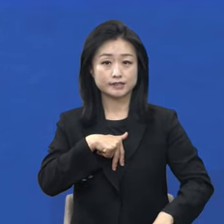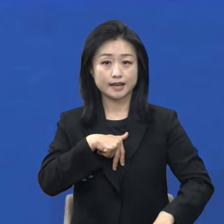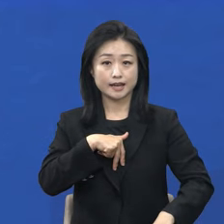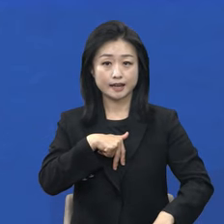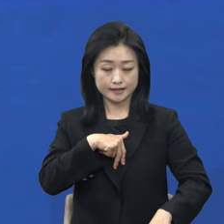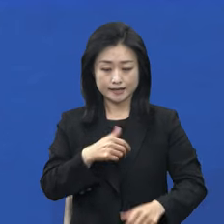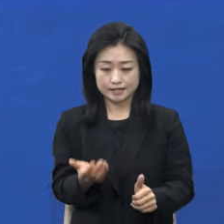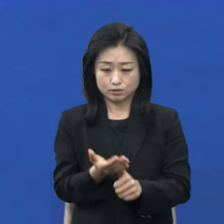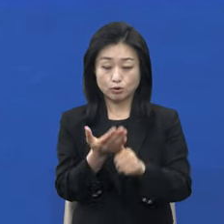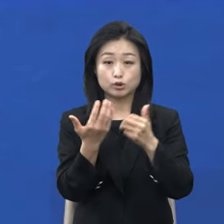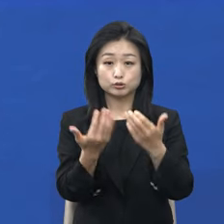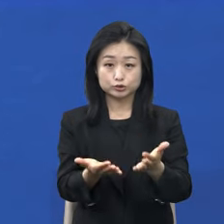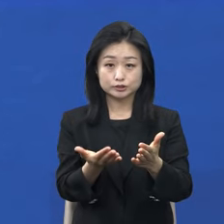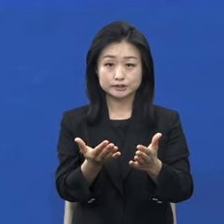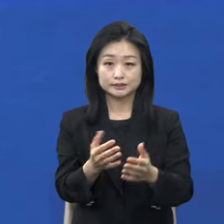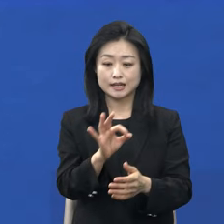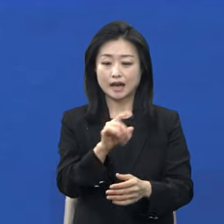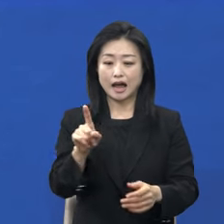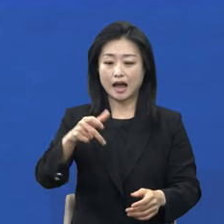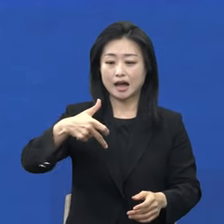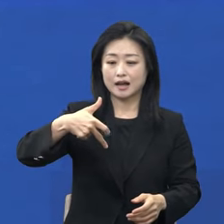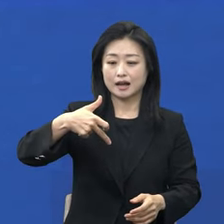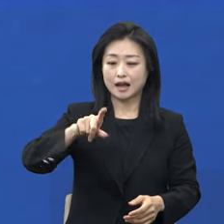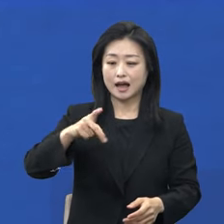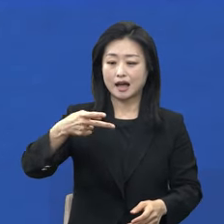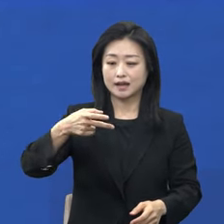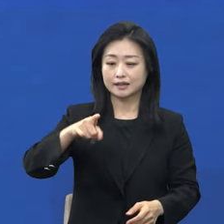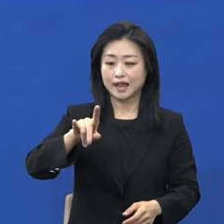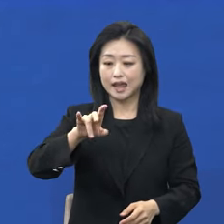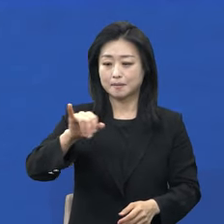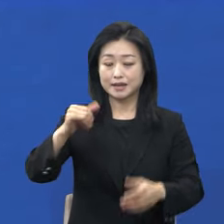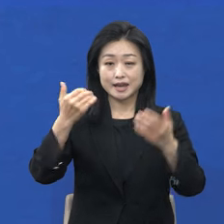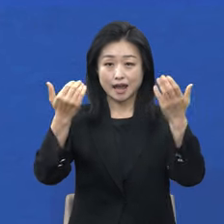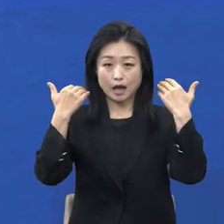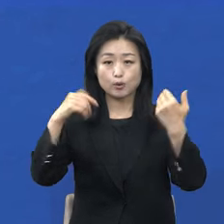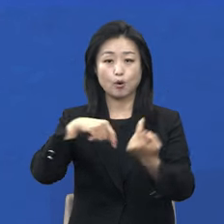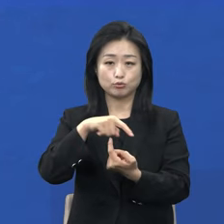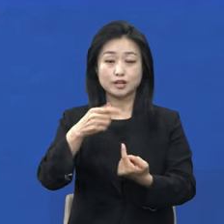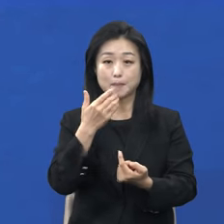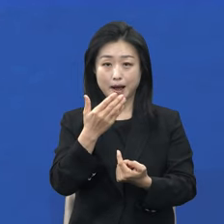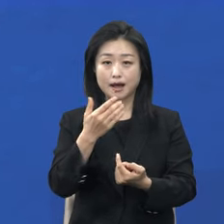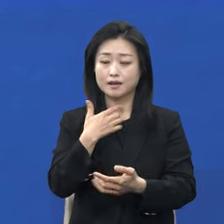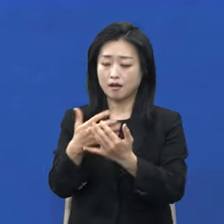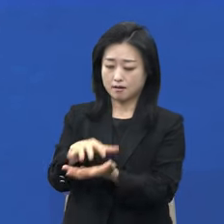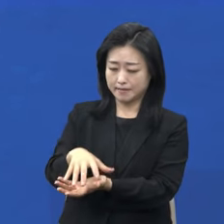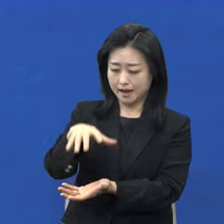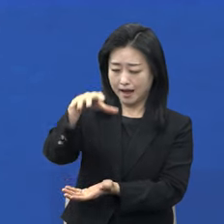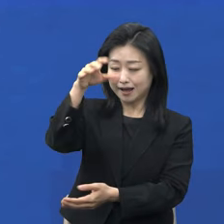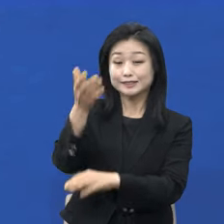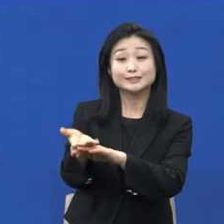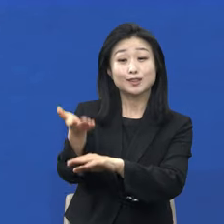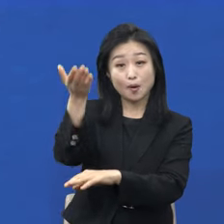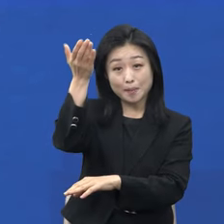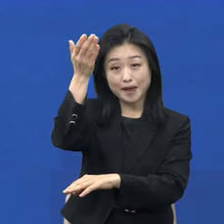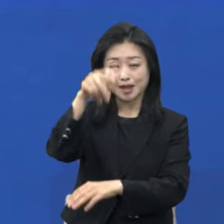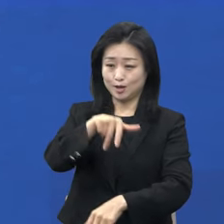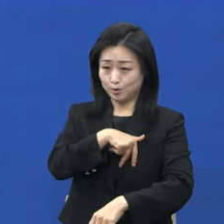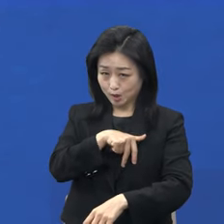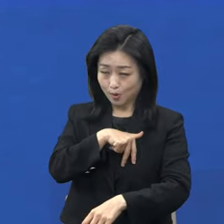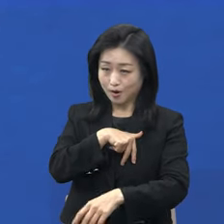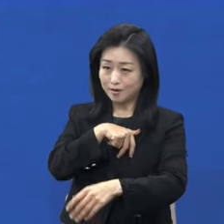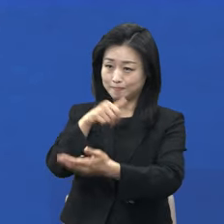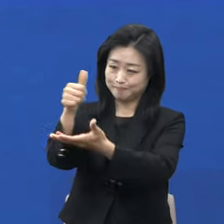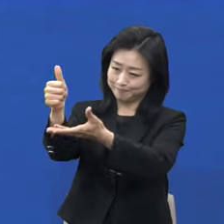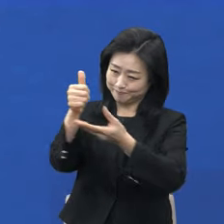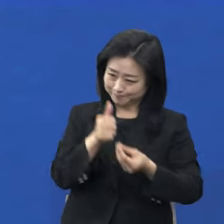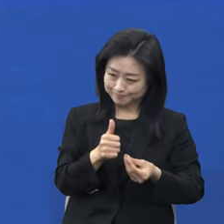키우는 장애인 정치 아카데미를 운영하겠습니다. 원로 정치 선배로부터 현직 의원들이 멘토가 되어